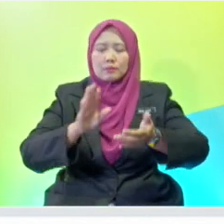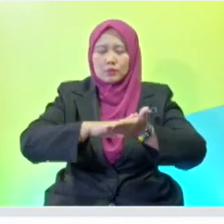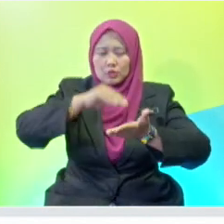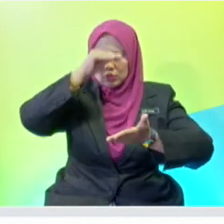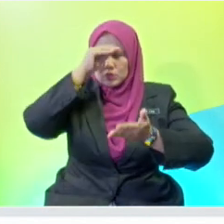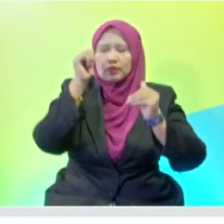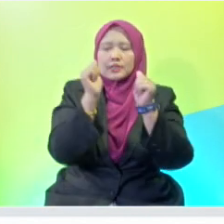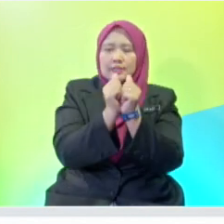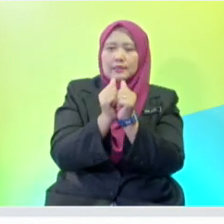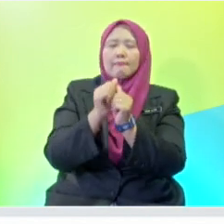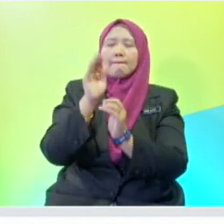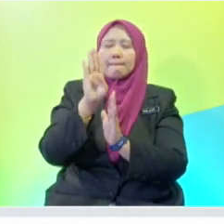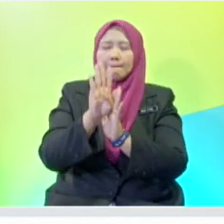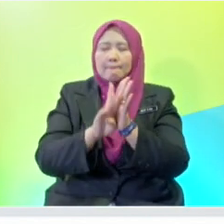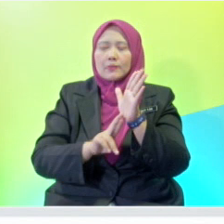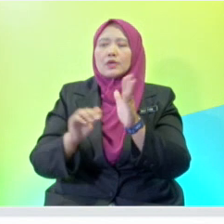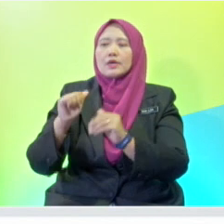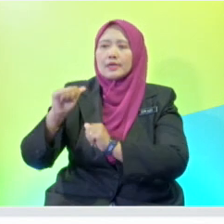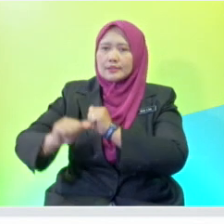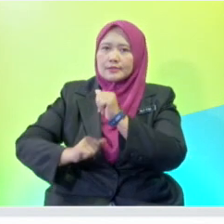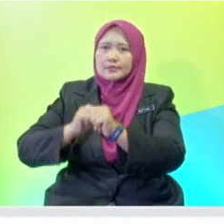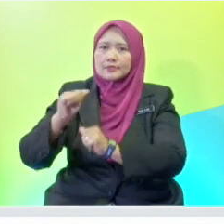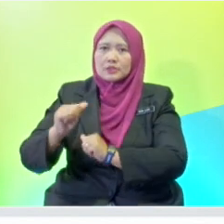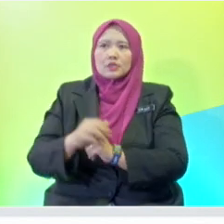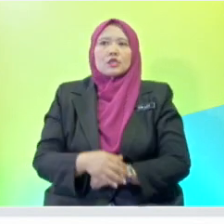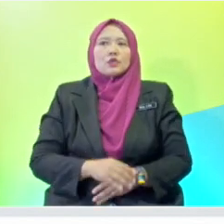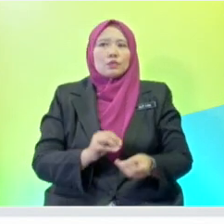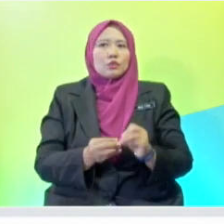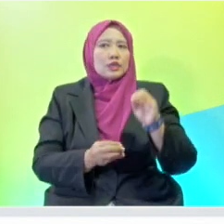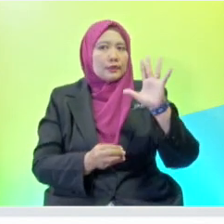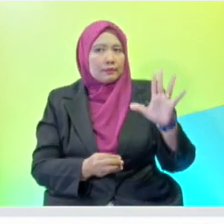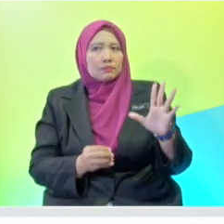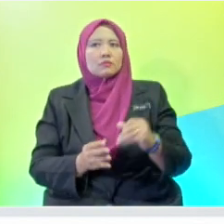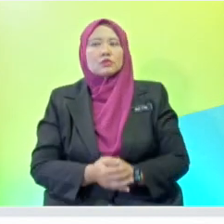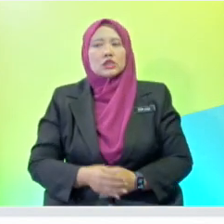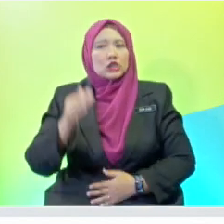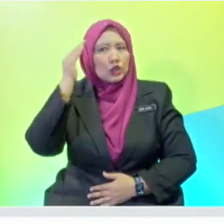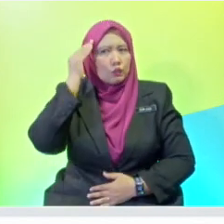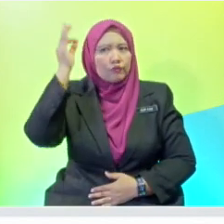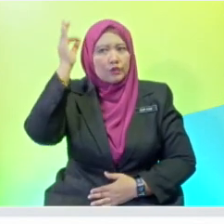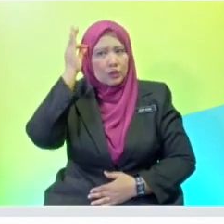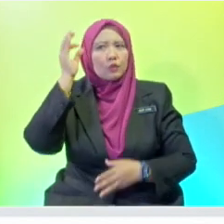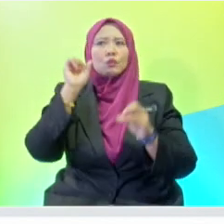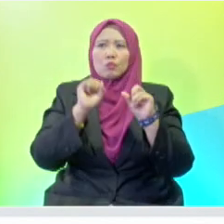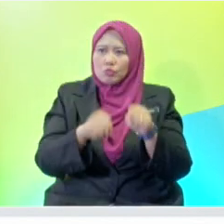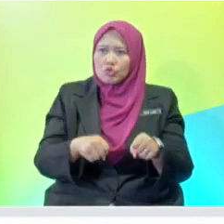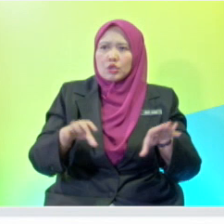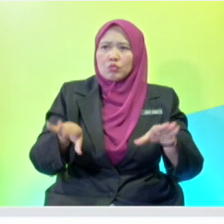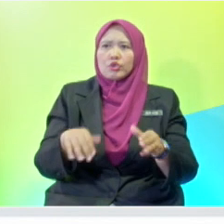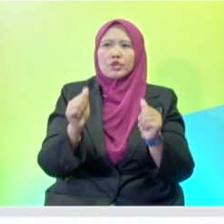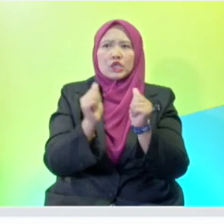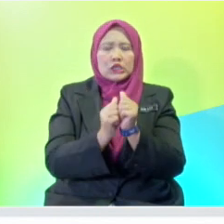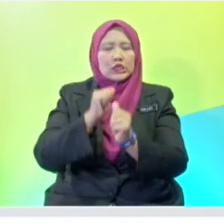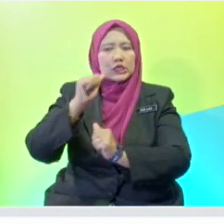beradapnya tahap 50 merujuk pada konsep tahu paham boleh buat dengan adab